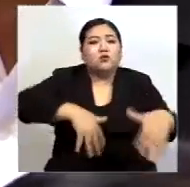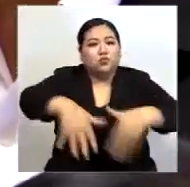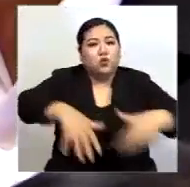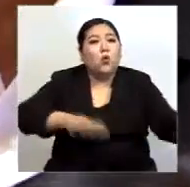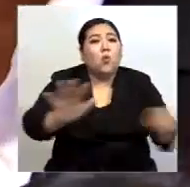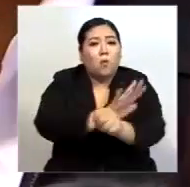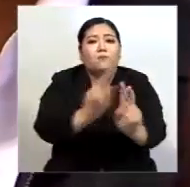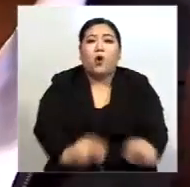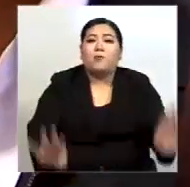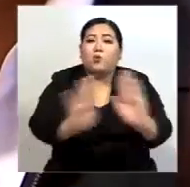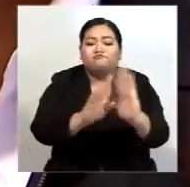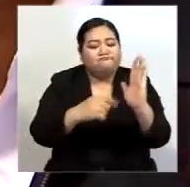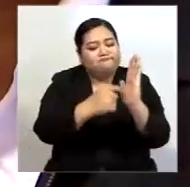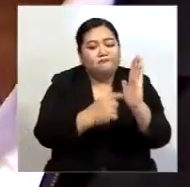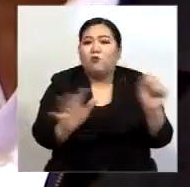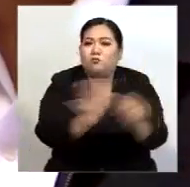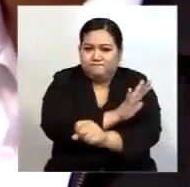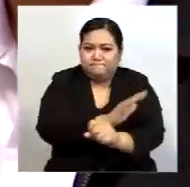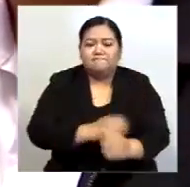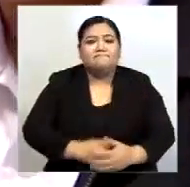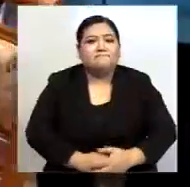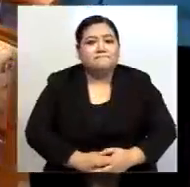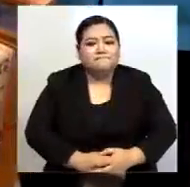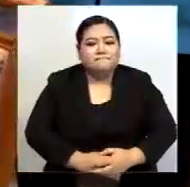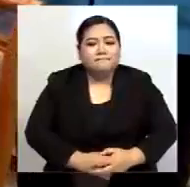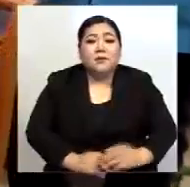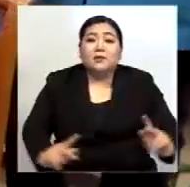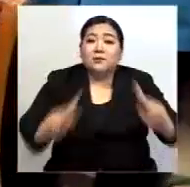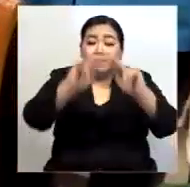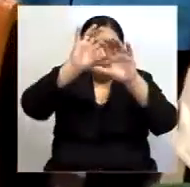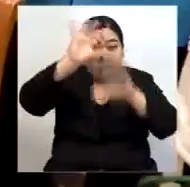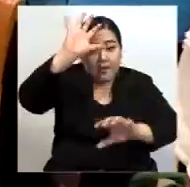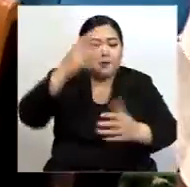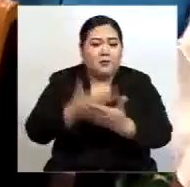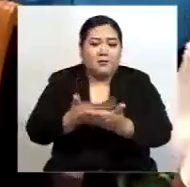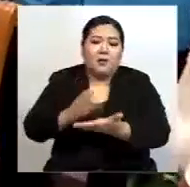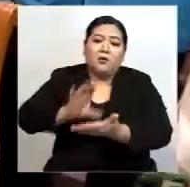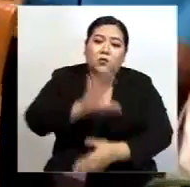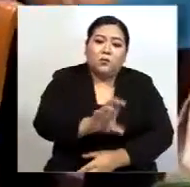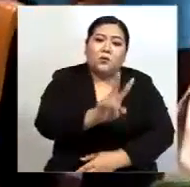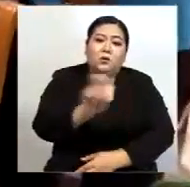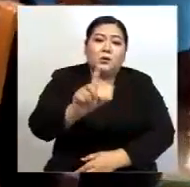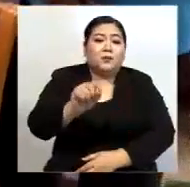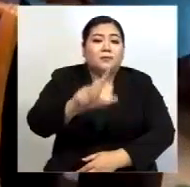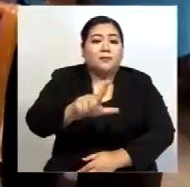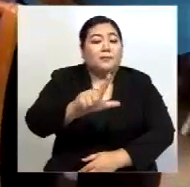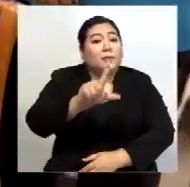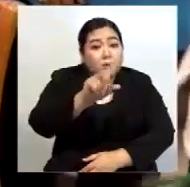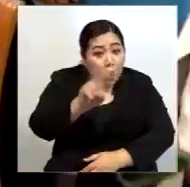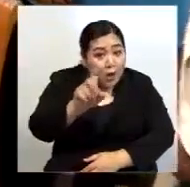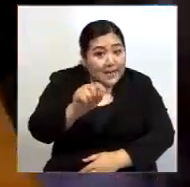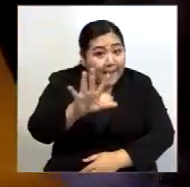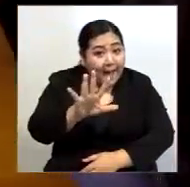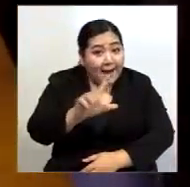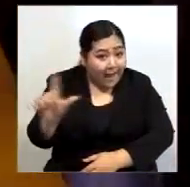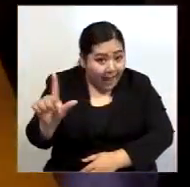นท้องถิ่นของนครปฐมอีกด้วยทันทีครับทางกระทรวงมหาดไทยได้จัดสรรงบประมาณไป225ล้านบาทนะฮะอุดหนุน